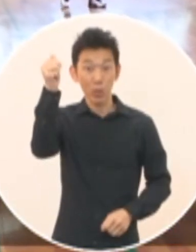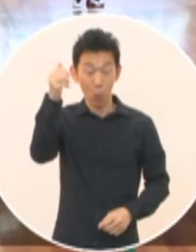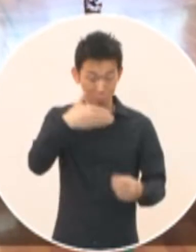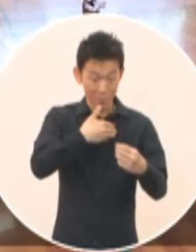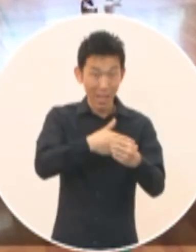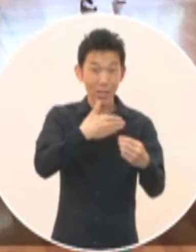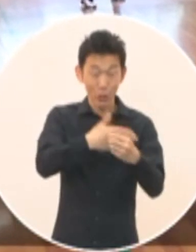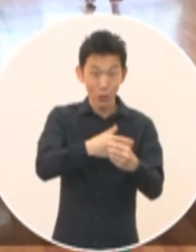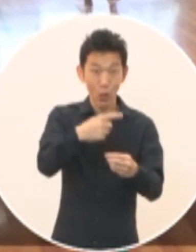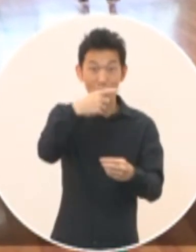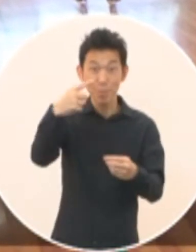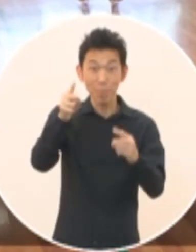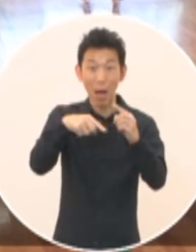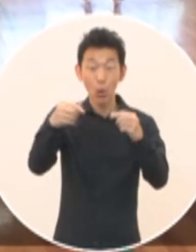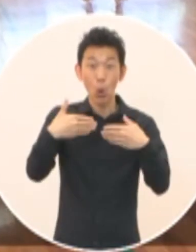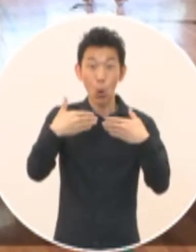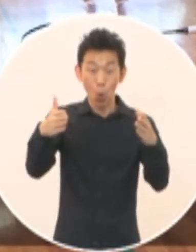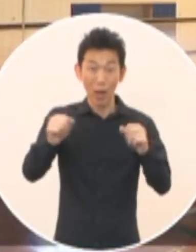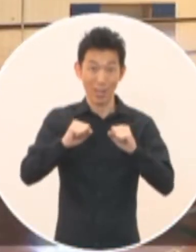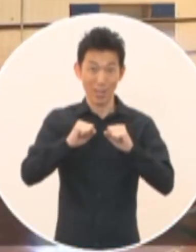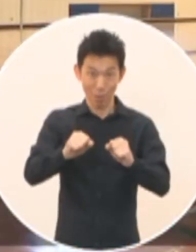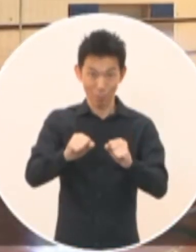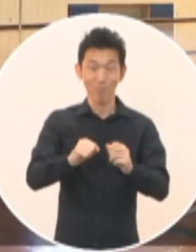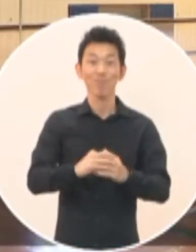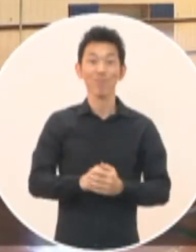の一般公開を行っています。